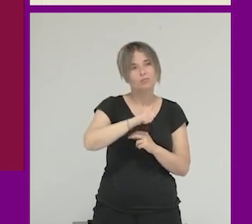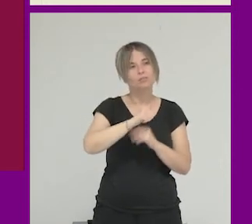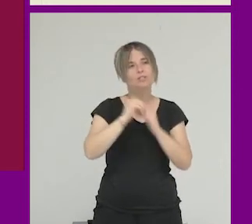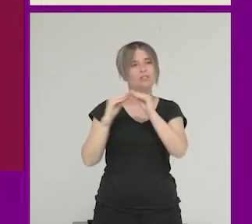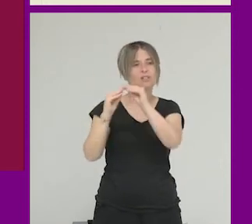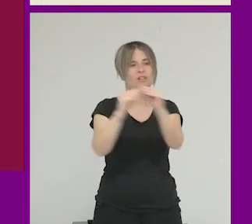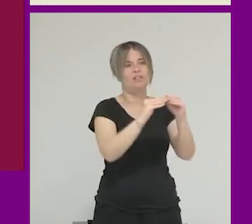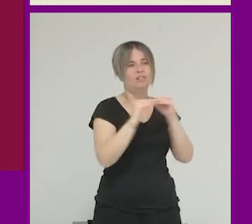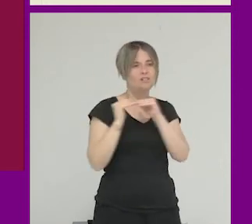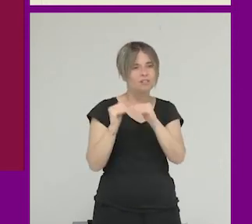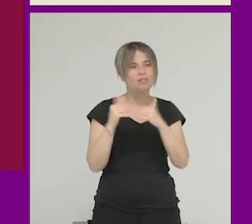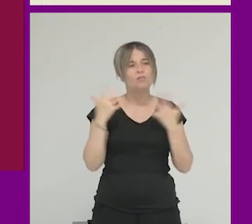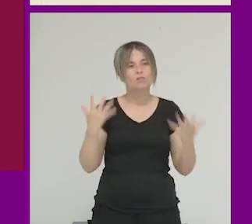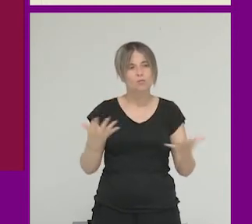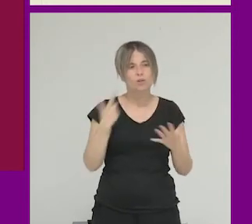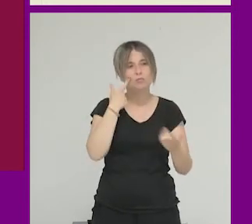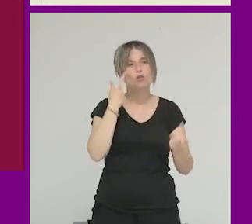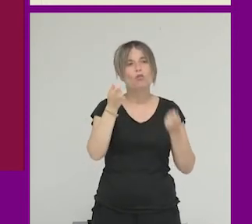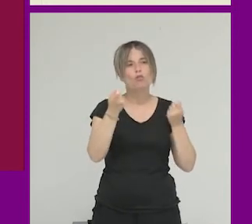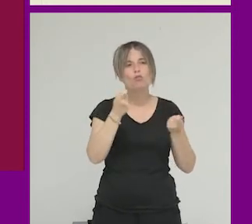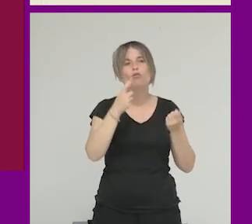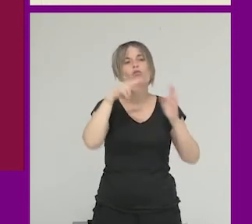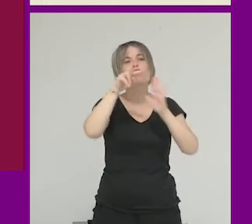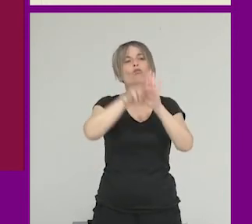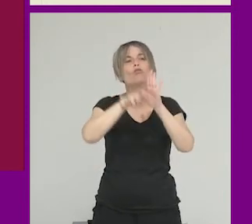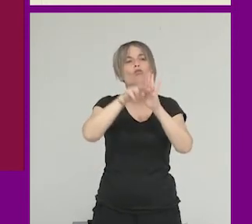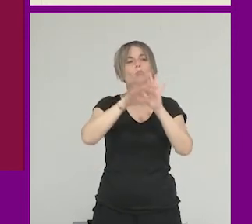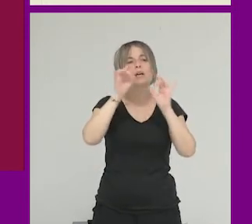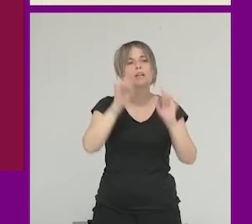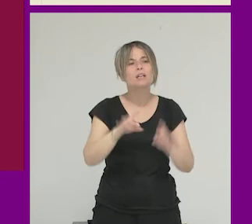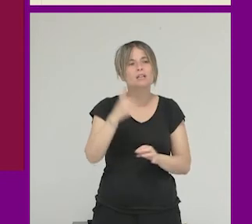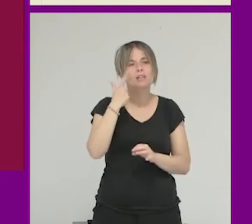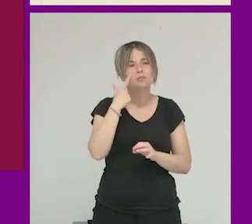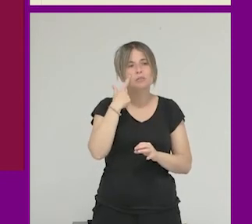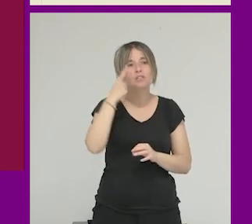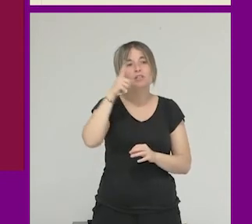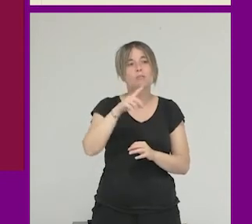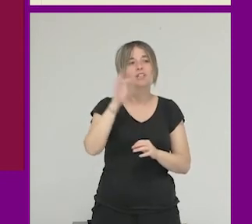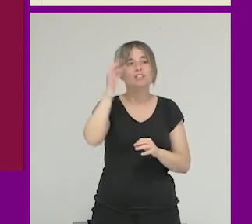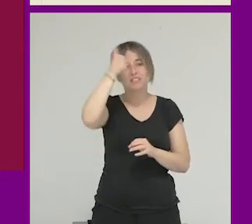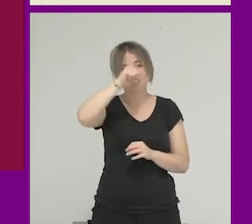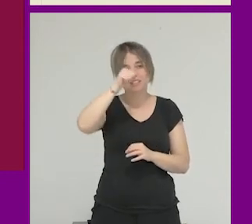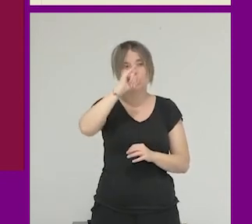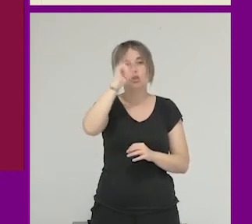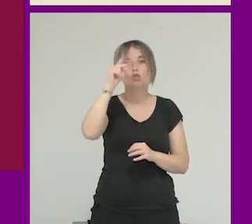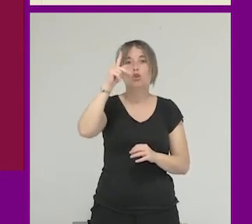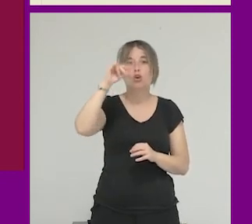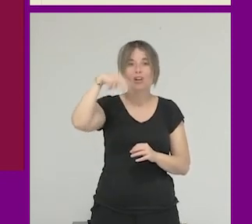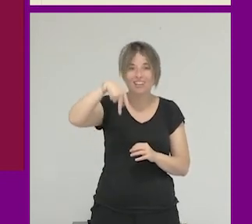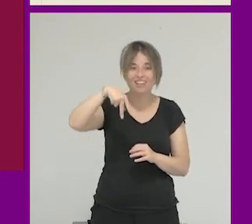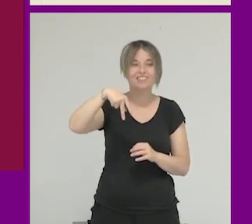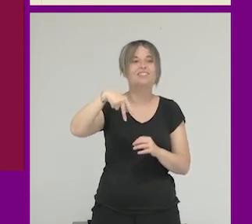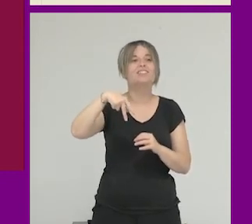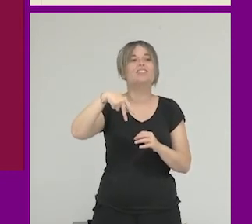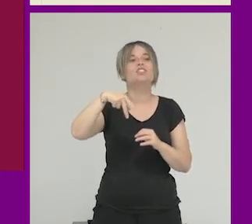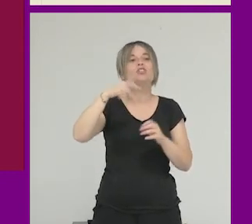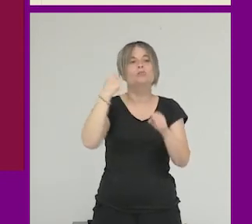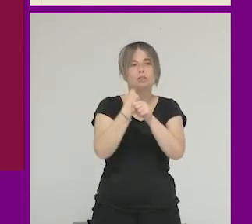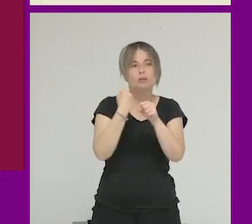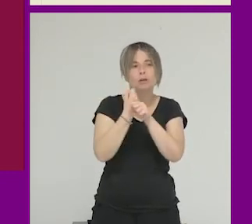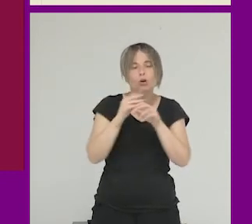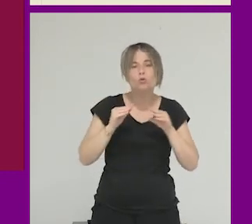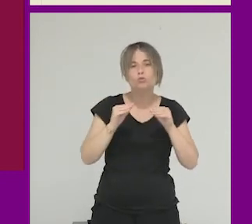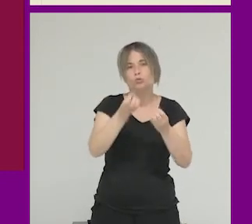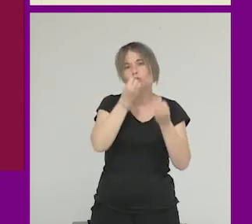hori gaur egun, eta bidez Jokin Azpiazuk bere lanan adibidez aipatzen duen zerbait, eta bueno, kolokan jarri